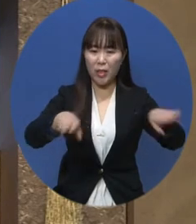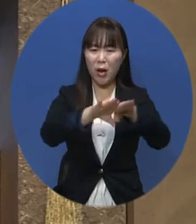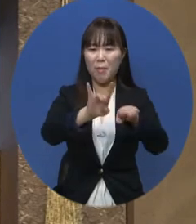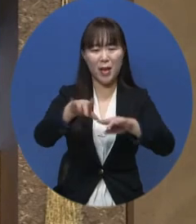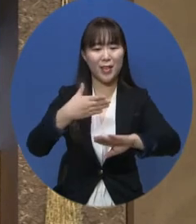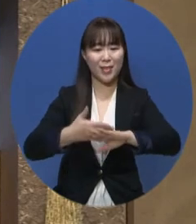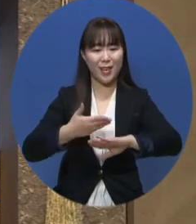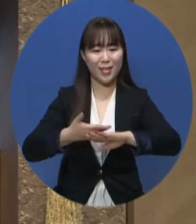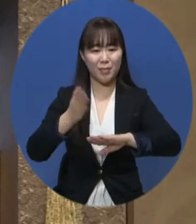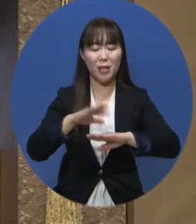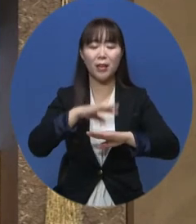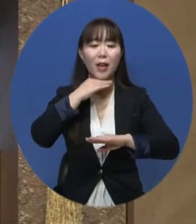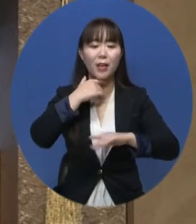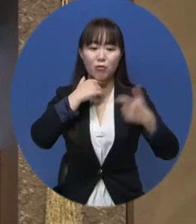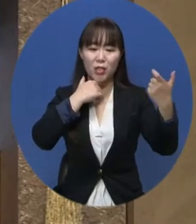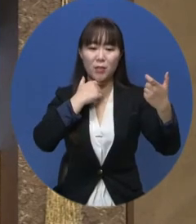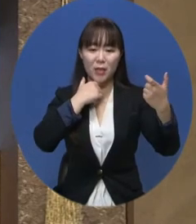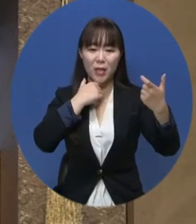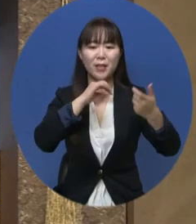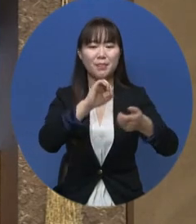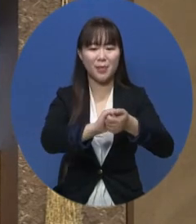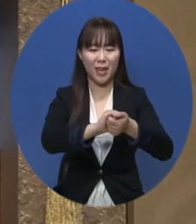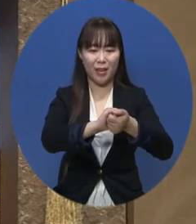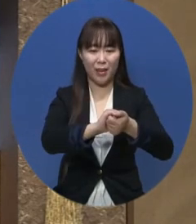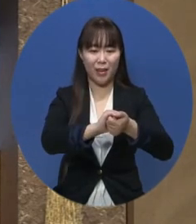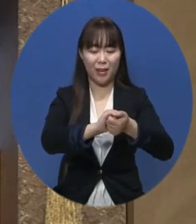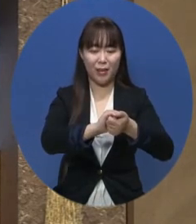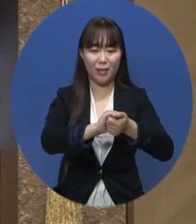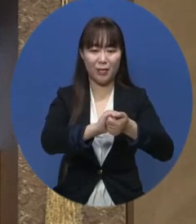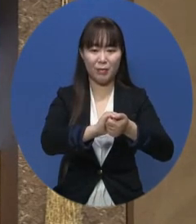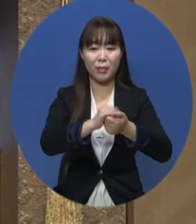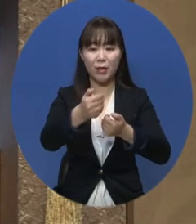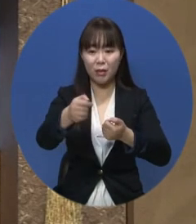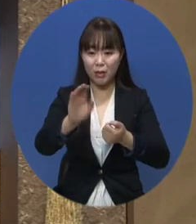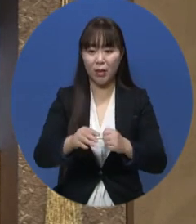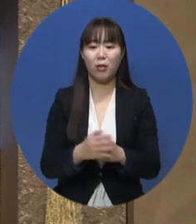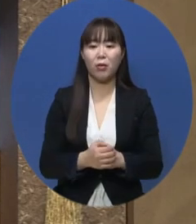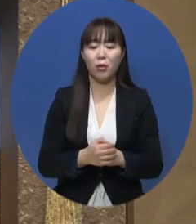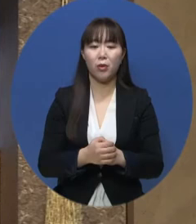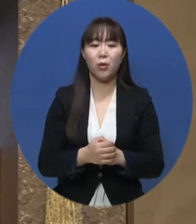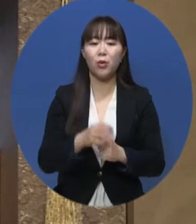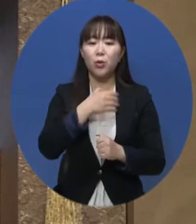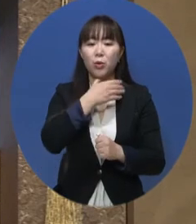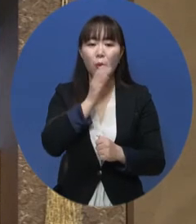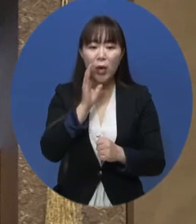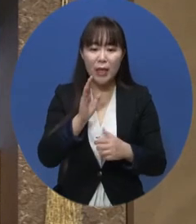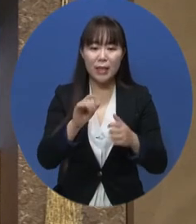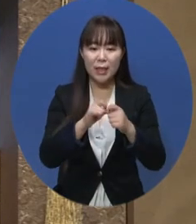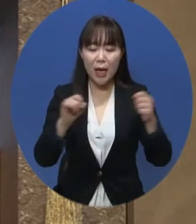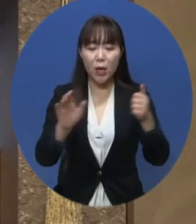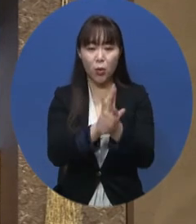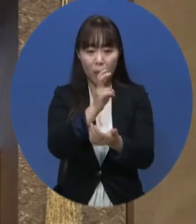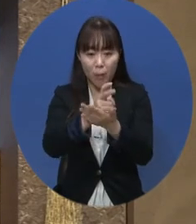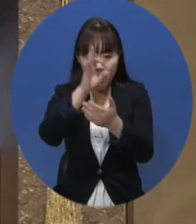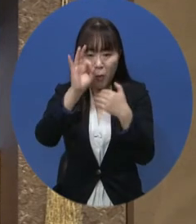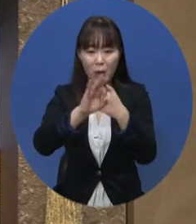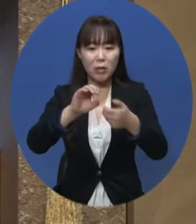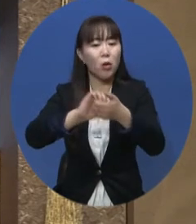한데요. 60세를 정년으로 이렇게 두고 있습니다. 그런데 노인장기요양법에서는 네. 청년이